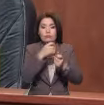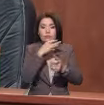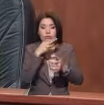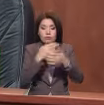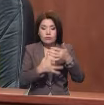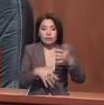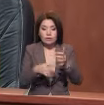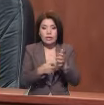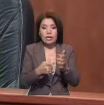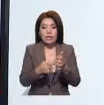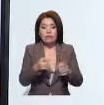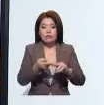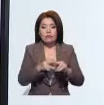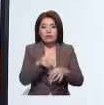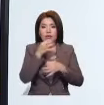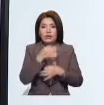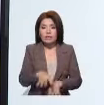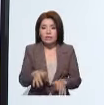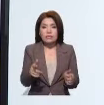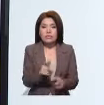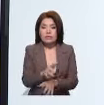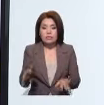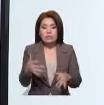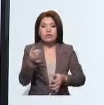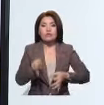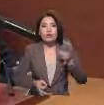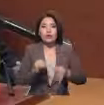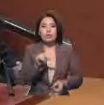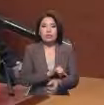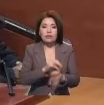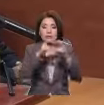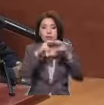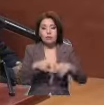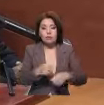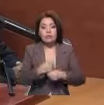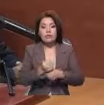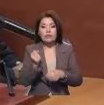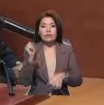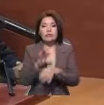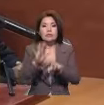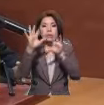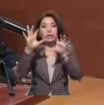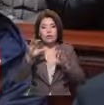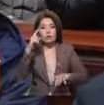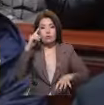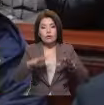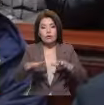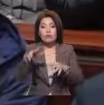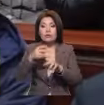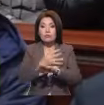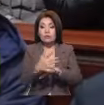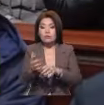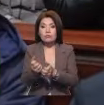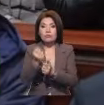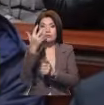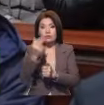тергеу амалдарына көңілдері толмайтынын жеткізді. Мәселен, сот наркологиялық сараптама тағайындау қаулысы заңға сәйкес күдікті ұсталған соң алғашқы 3